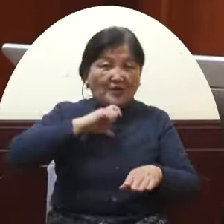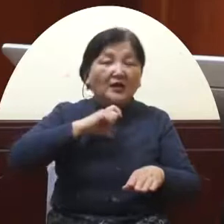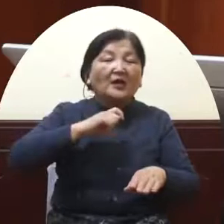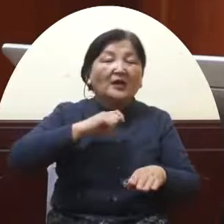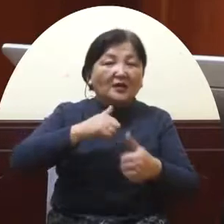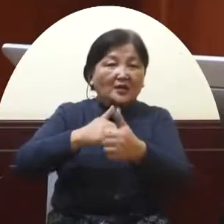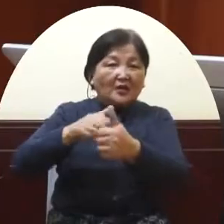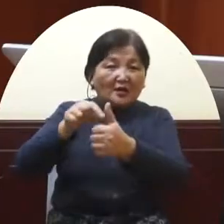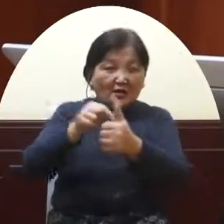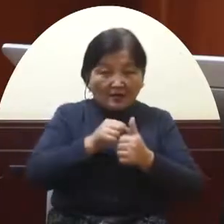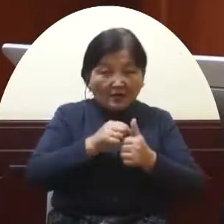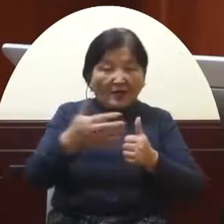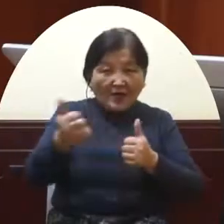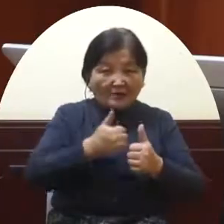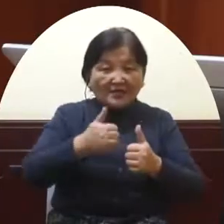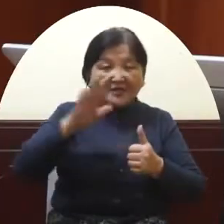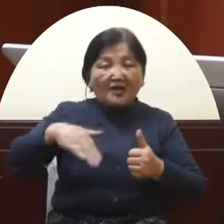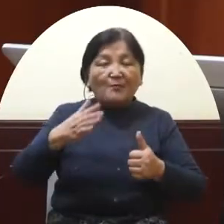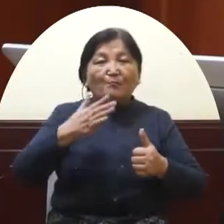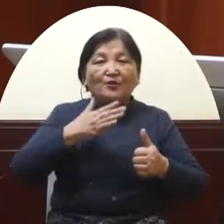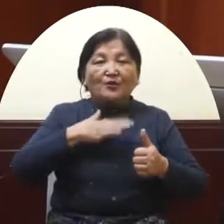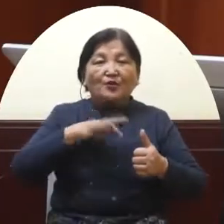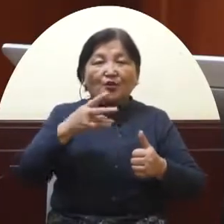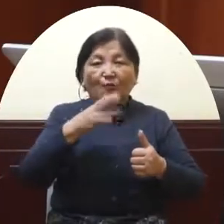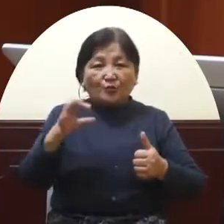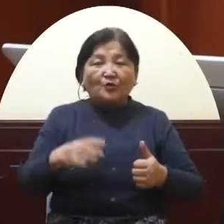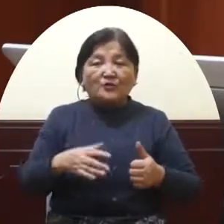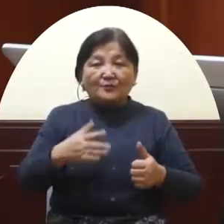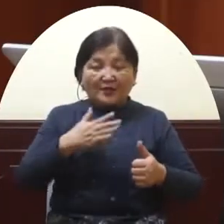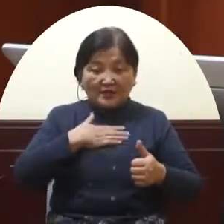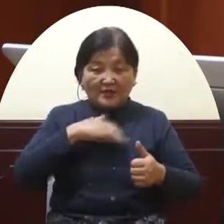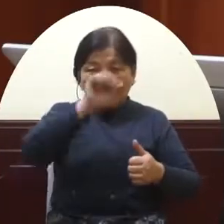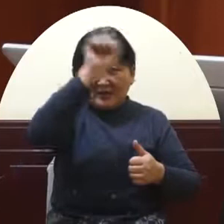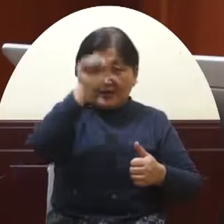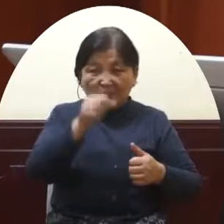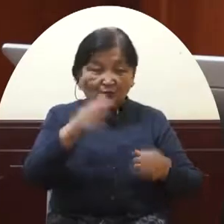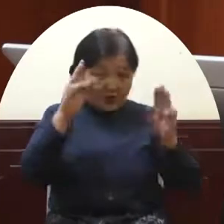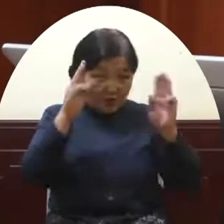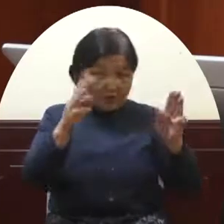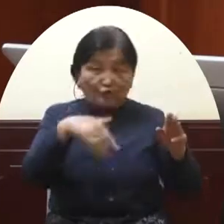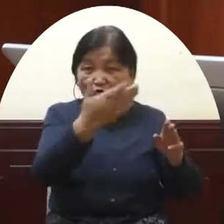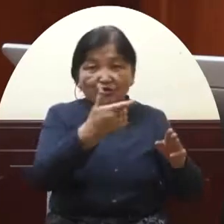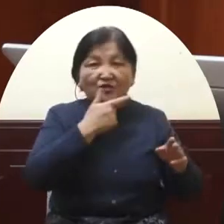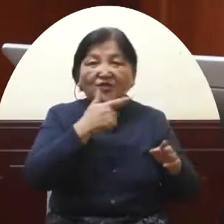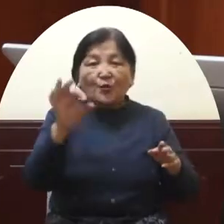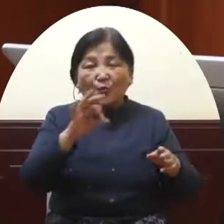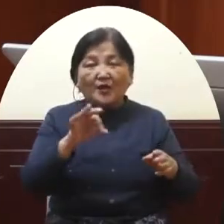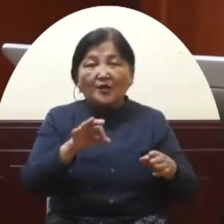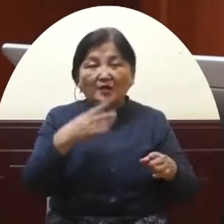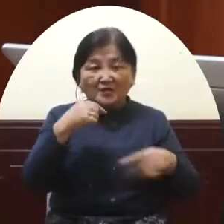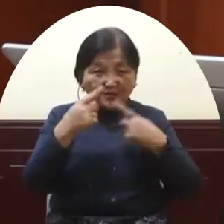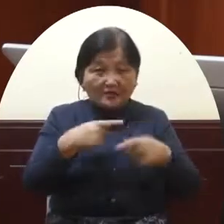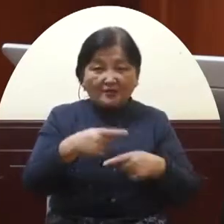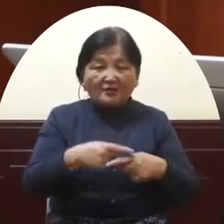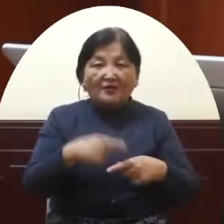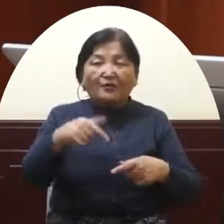бидний өмнөөс асуудлыг шийдэж чадахгүй. Тийм учраас энэ асуудал бол маш чухал асуудал гэдгийг биэл гэсэн.